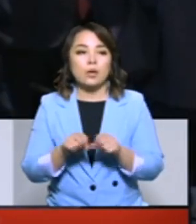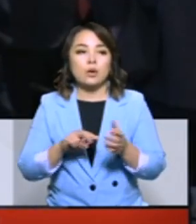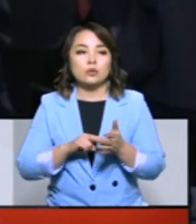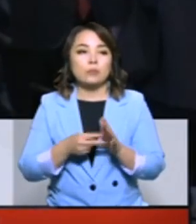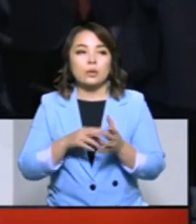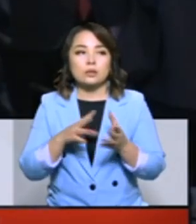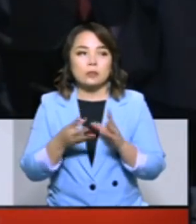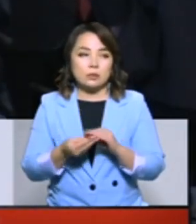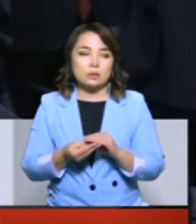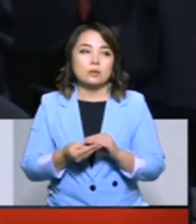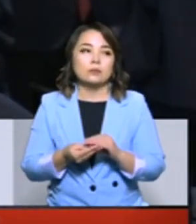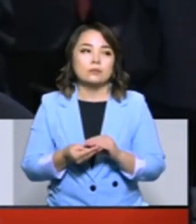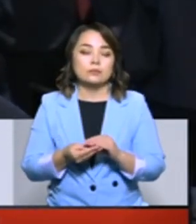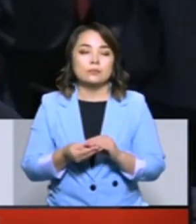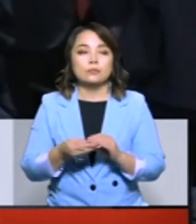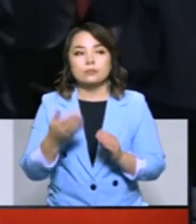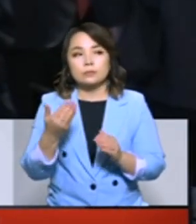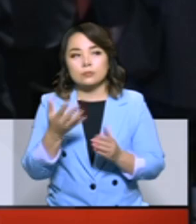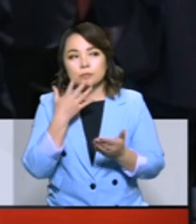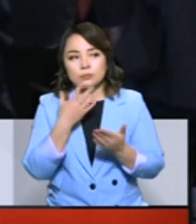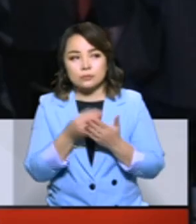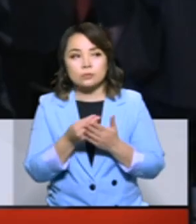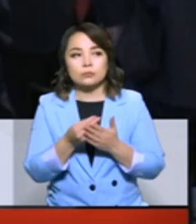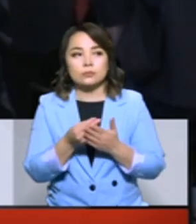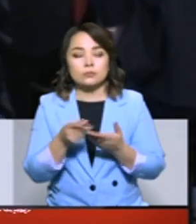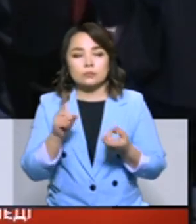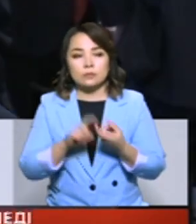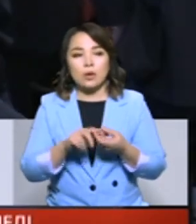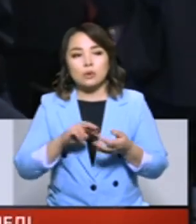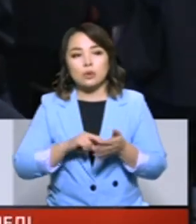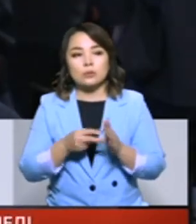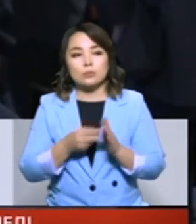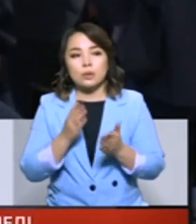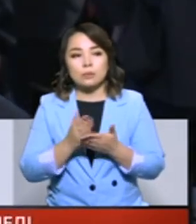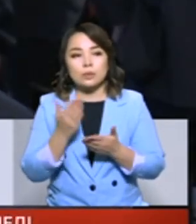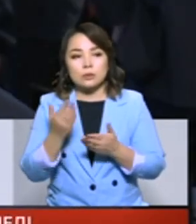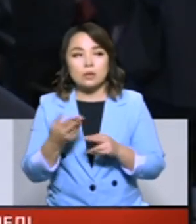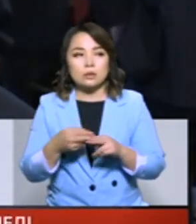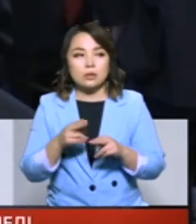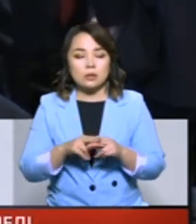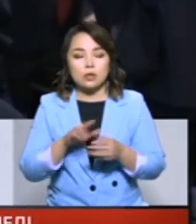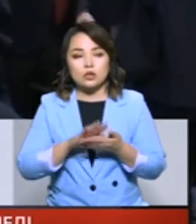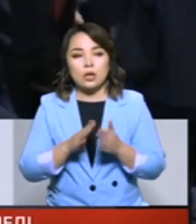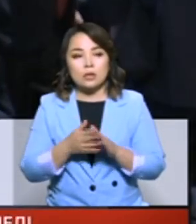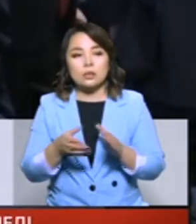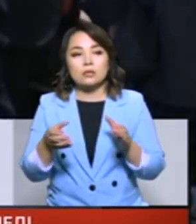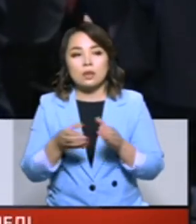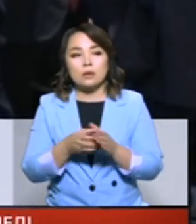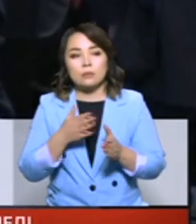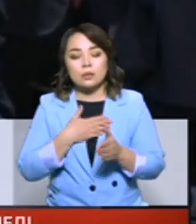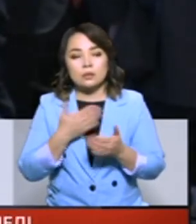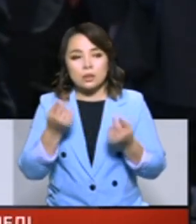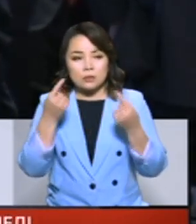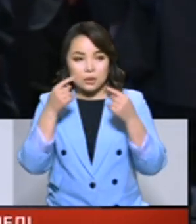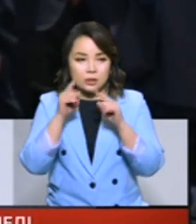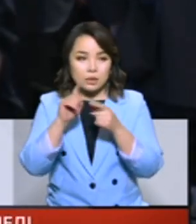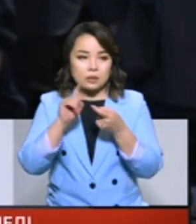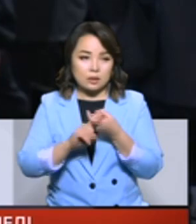жобаларды әсіресе осы Маңғыстау облысында осындай негізгі жоспарымыз бар. Енді қазіргі жағдайда біздер техника